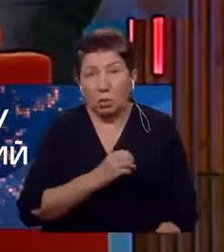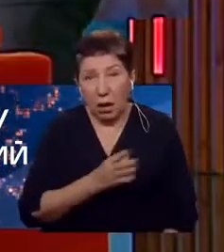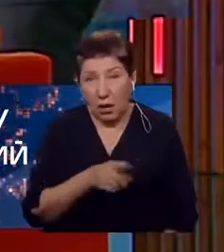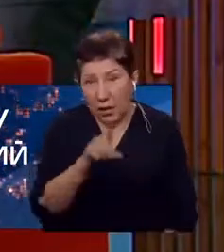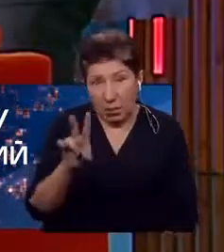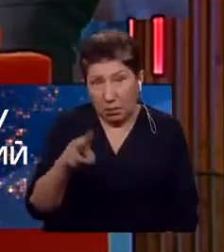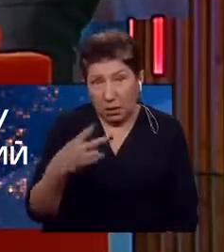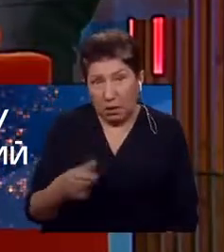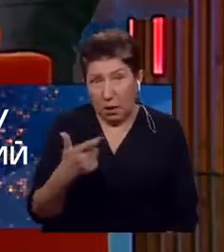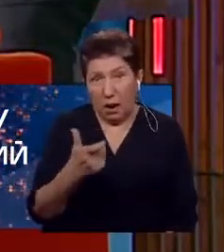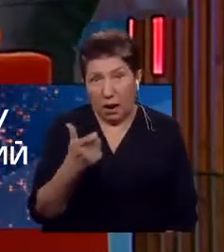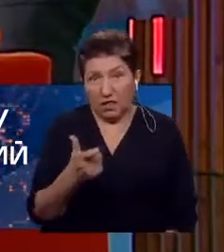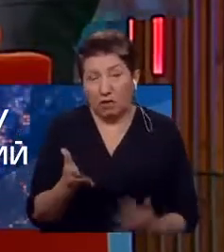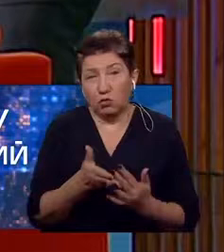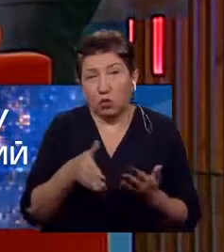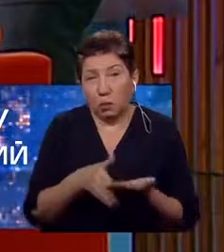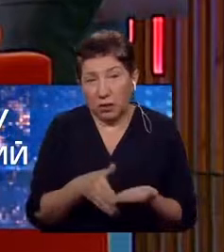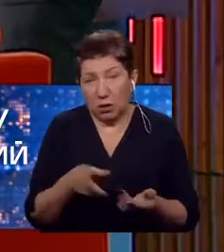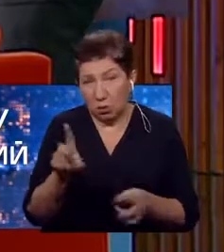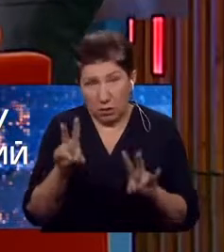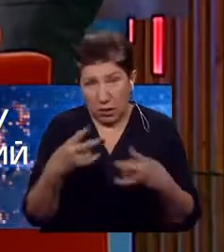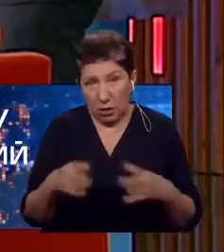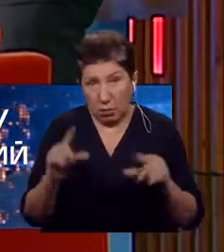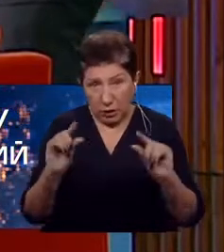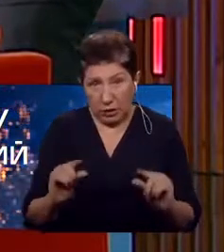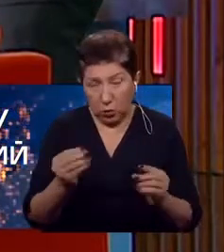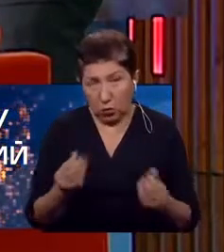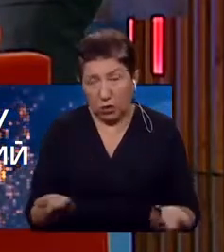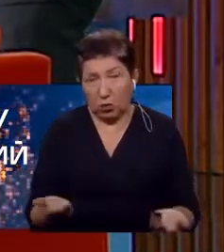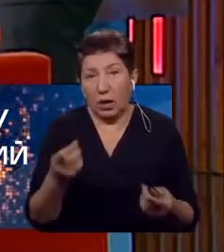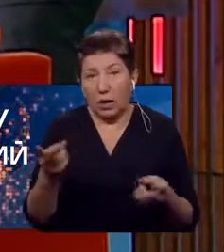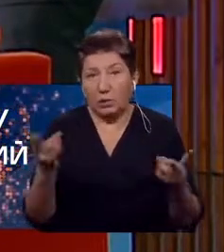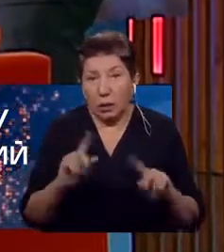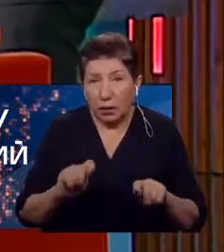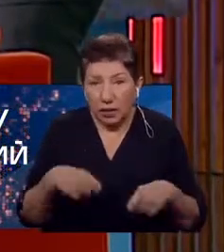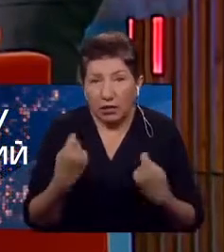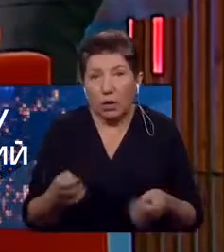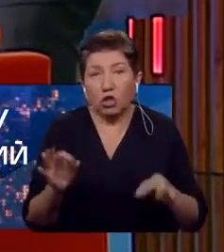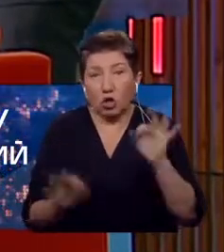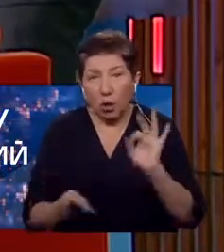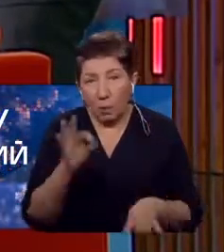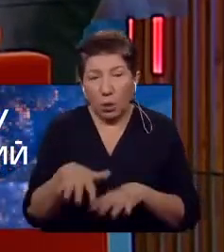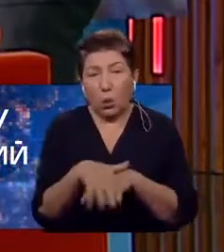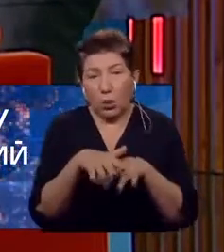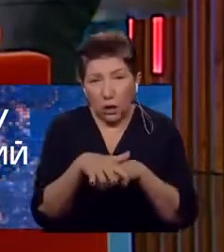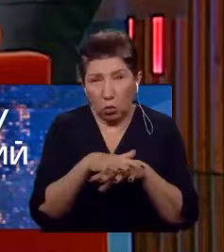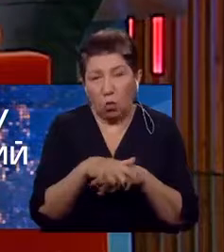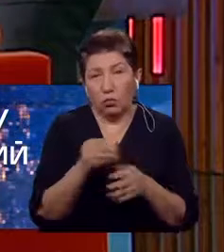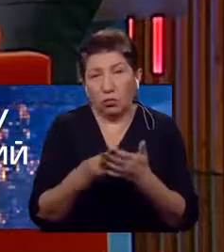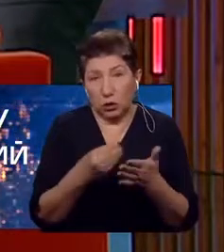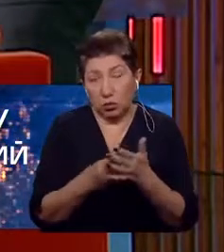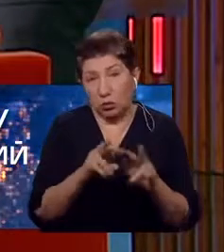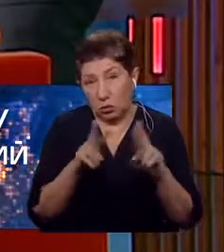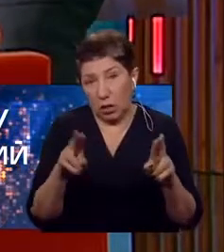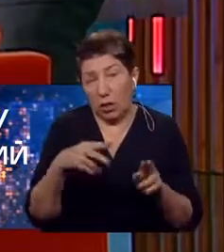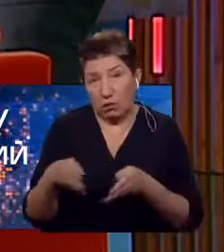треба давати газ субсидію, їм не треба давати низьку ціну. Їм треба давати нормальну ринкову ціну, і саме